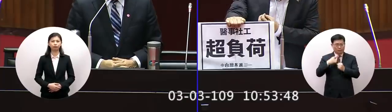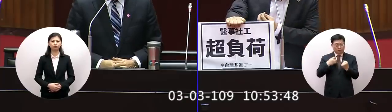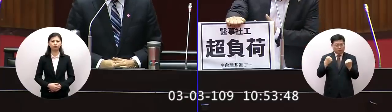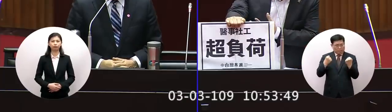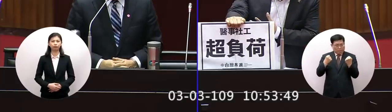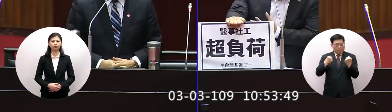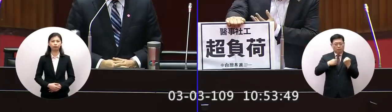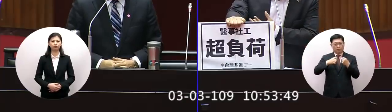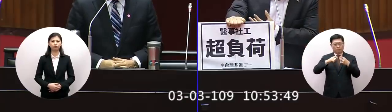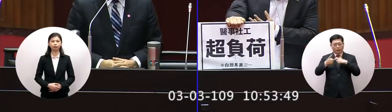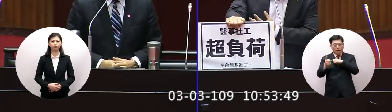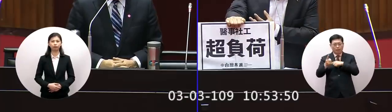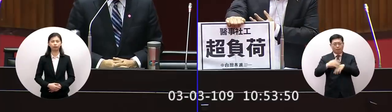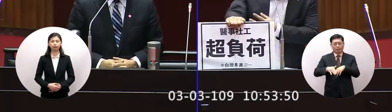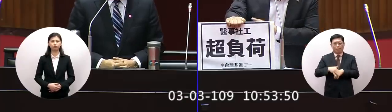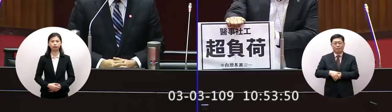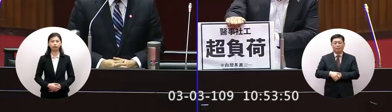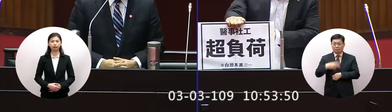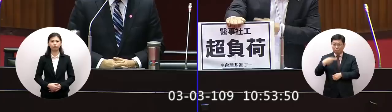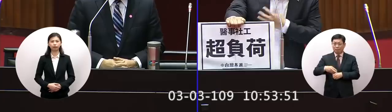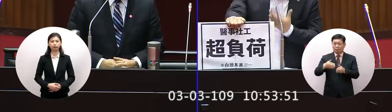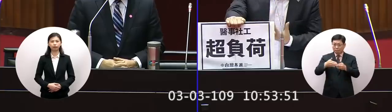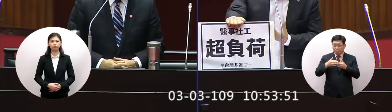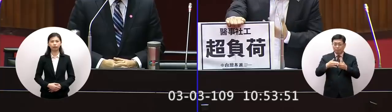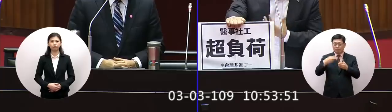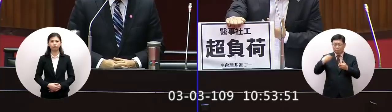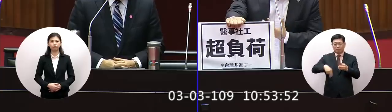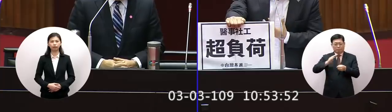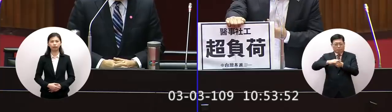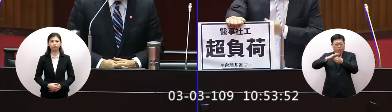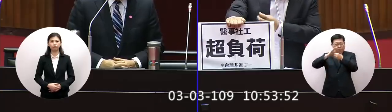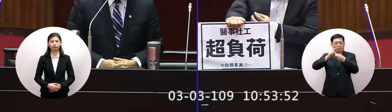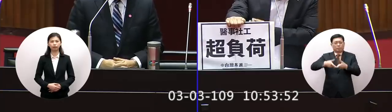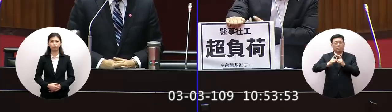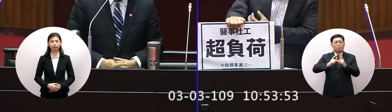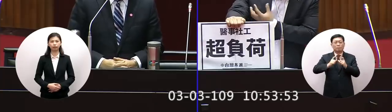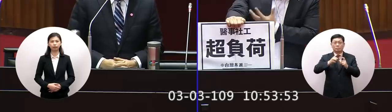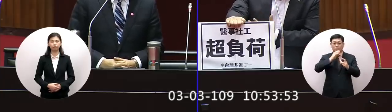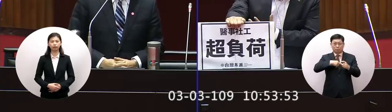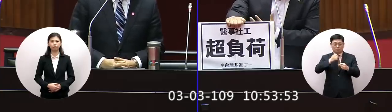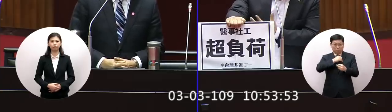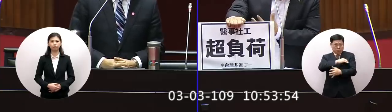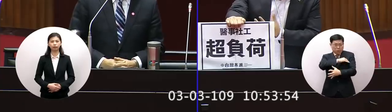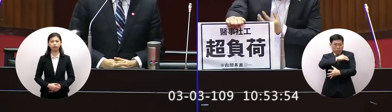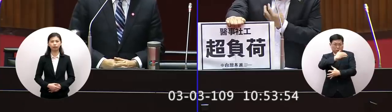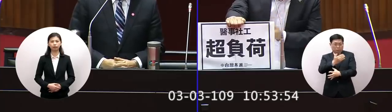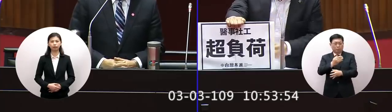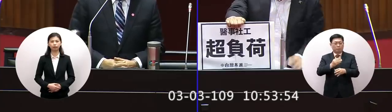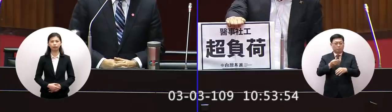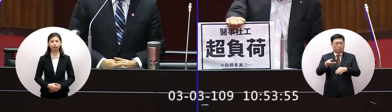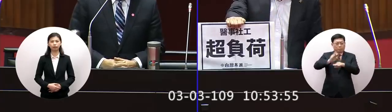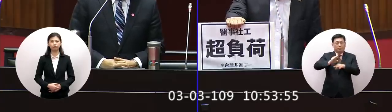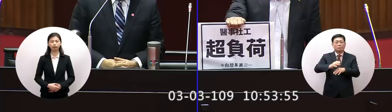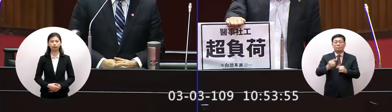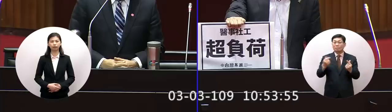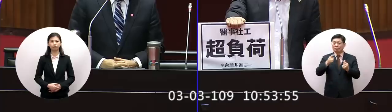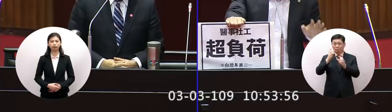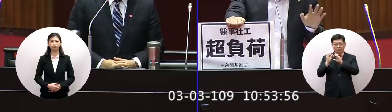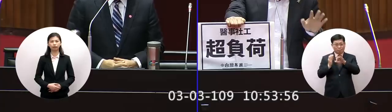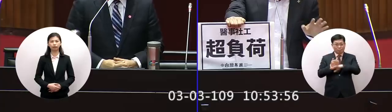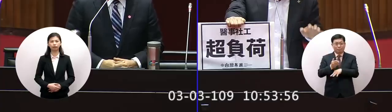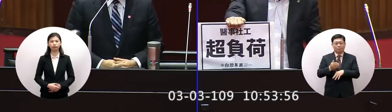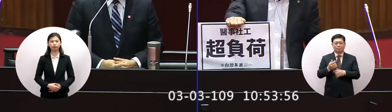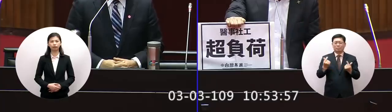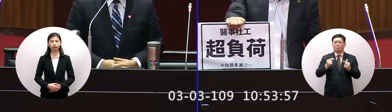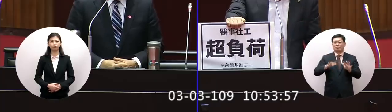肉肌肉会劈开，啊劈开了后吼，伊需要一个超补偿才会恢复，啊所以你的肌肉愈来愈大粒。那这个超负荷的情况呢，